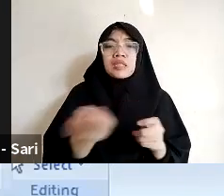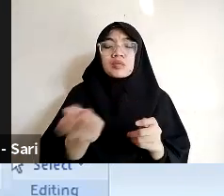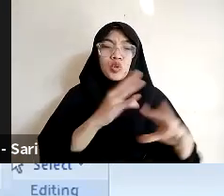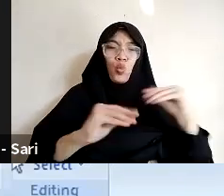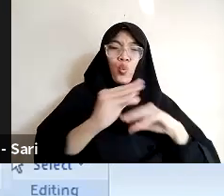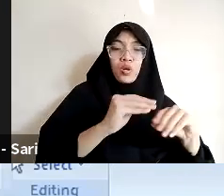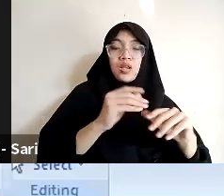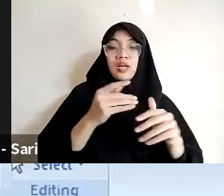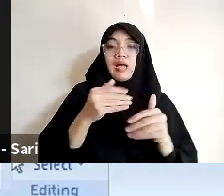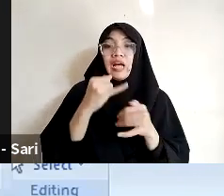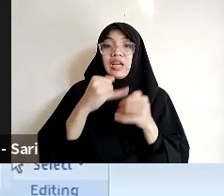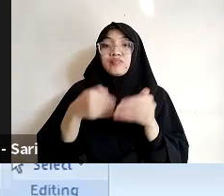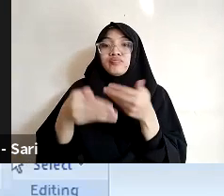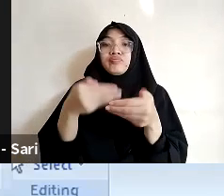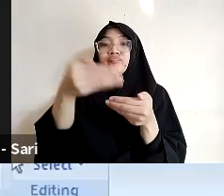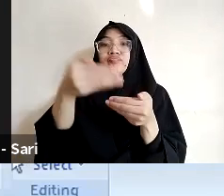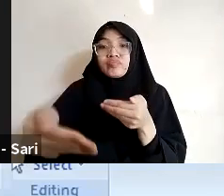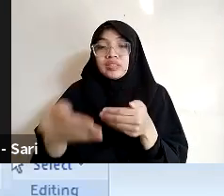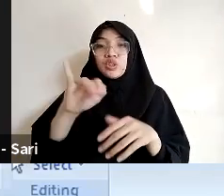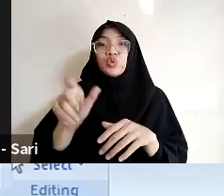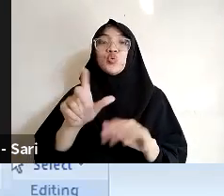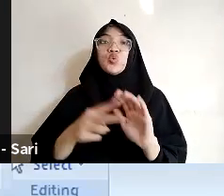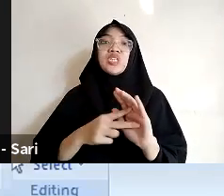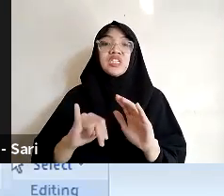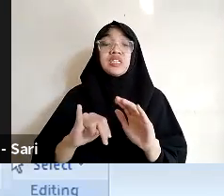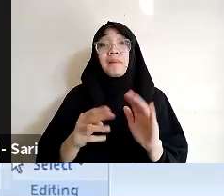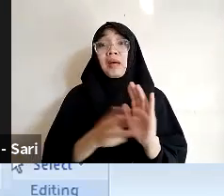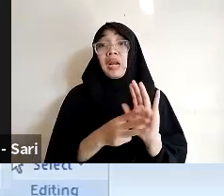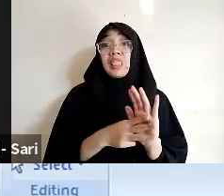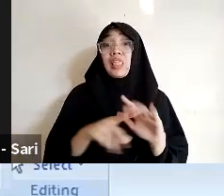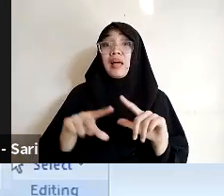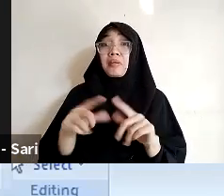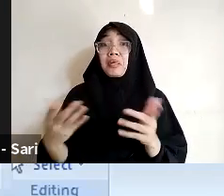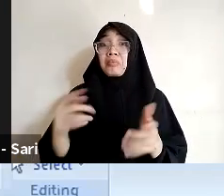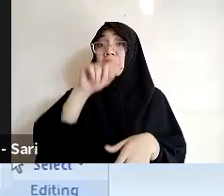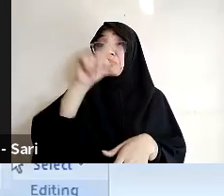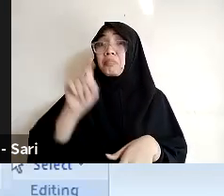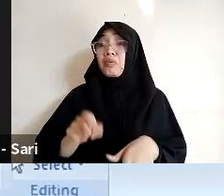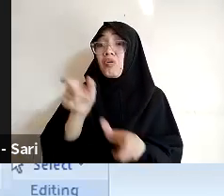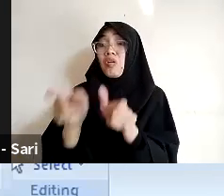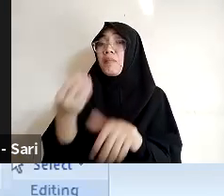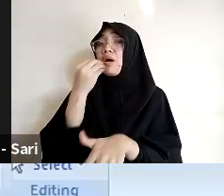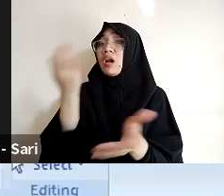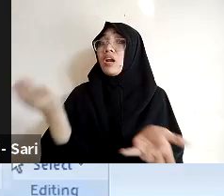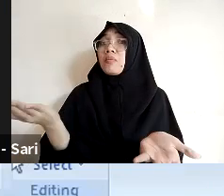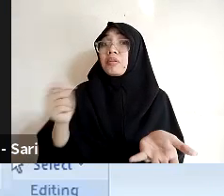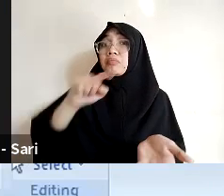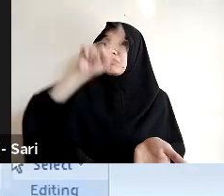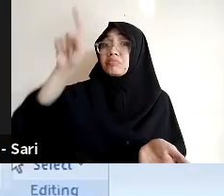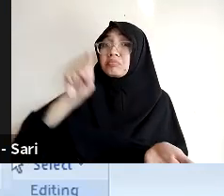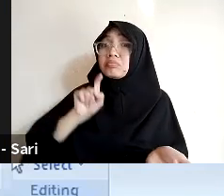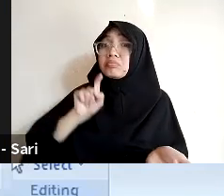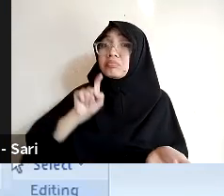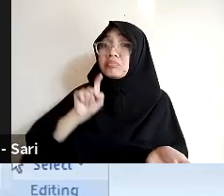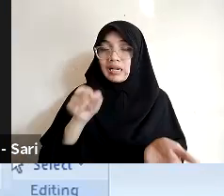terakhir, Mei, Juni gitu. Tapi bulan Maret, April, mereka makan apa? Nah, inilah yang kemudian solidaritas warga ini